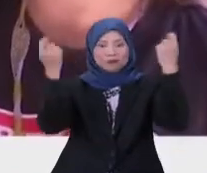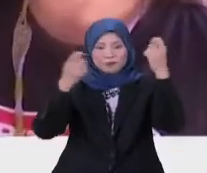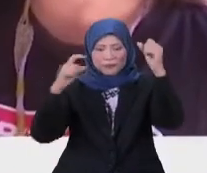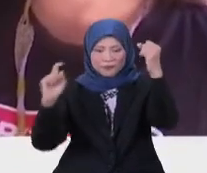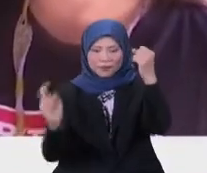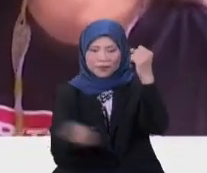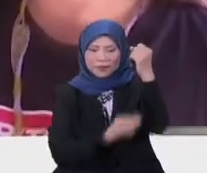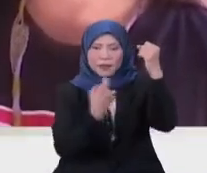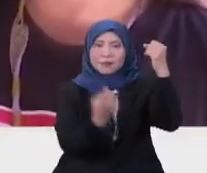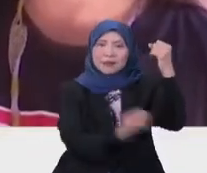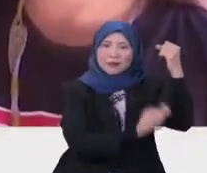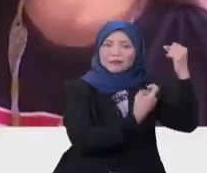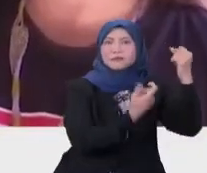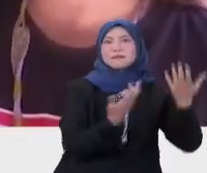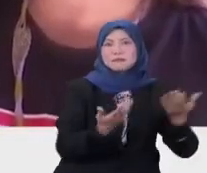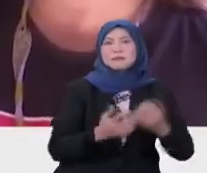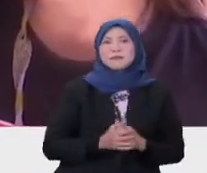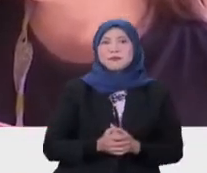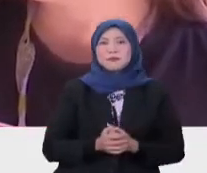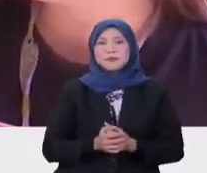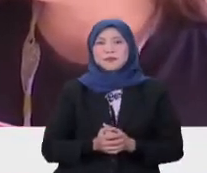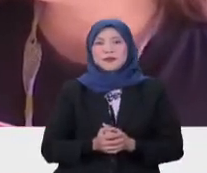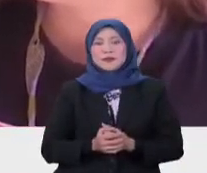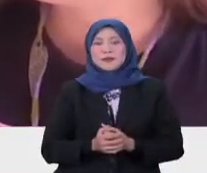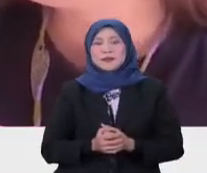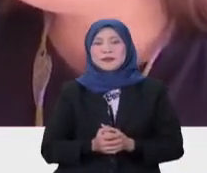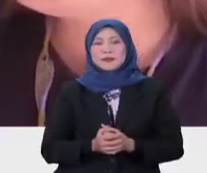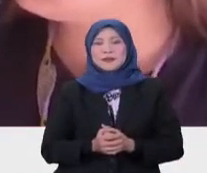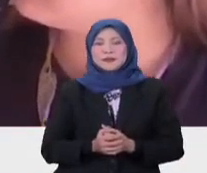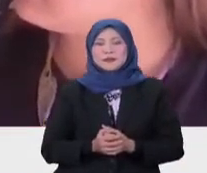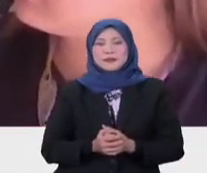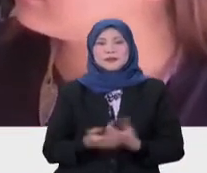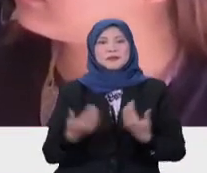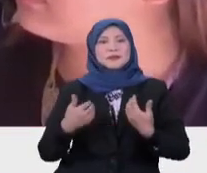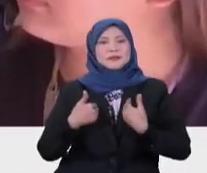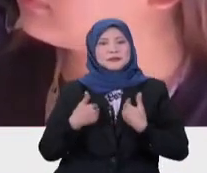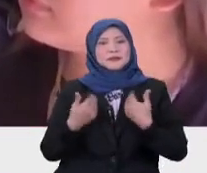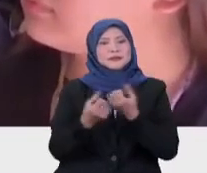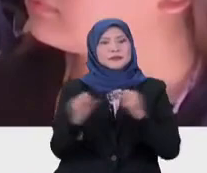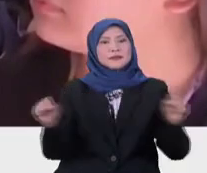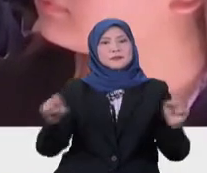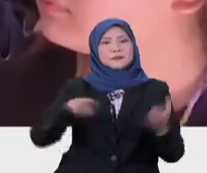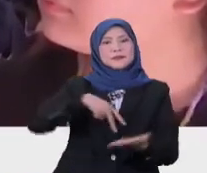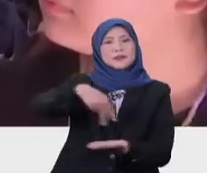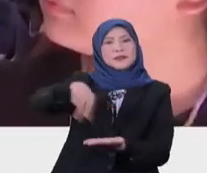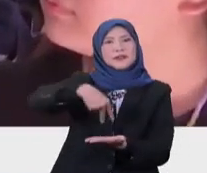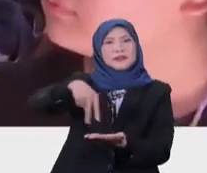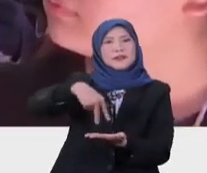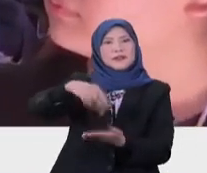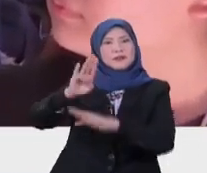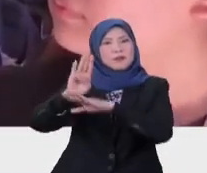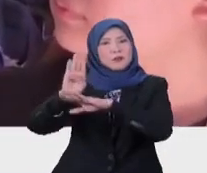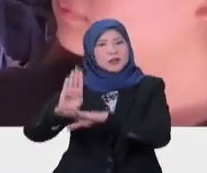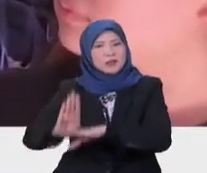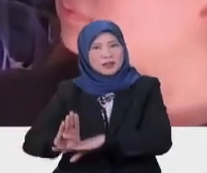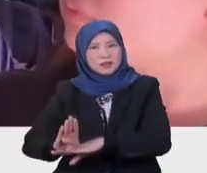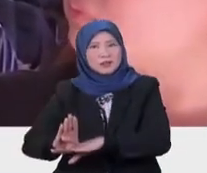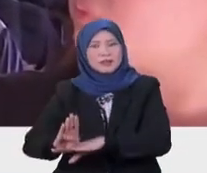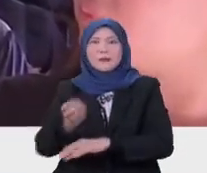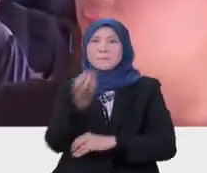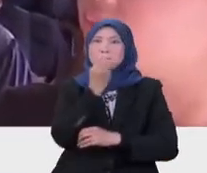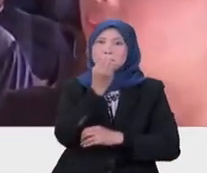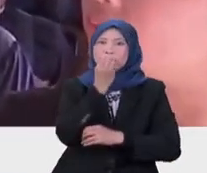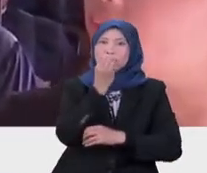ini, di mana kita telah menyediakan muzik kulintangan, tarian kebudayaan dan juga